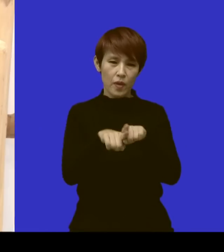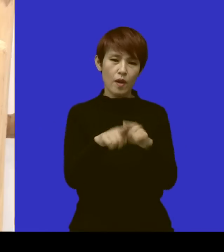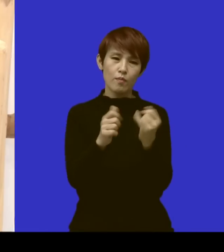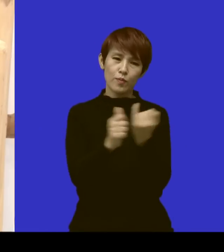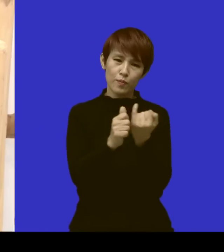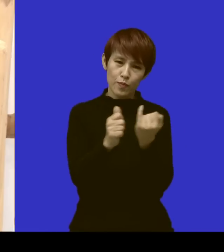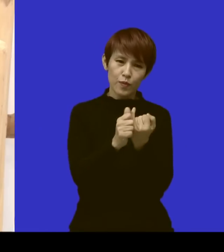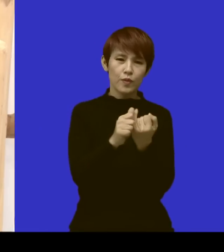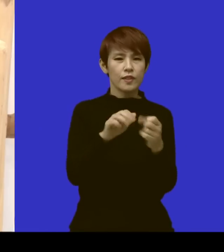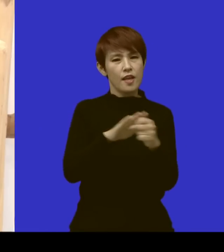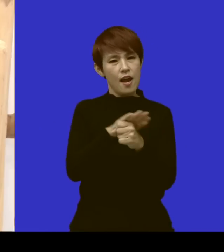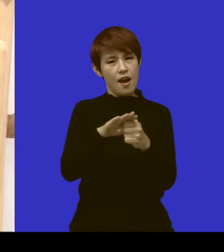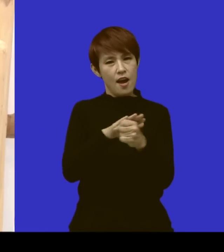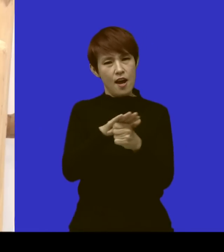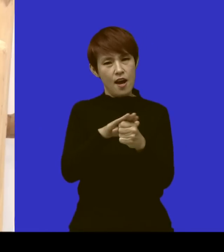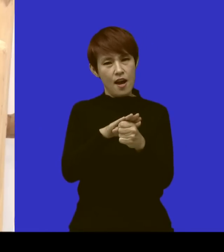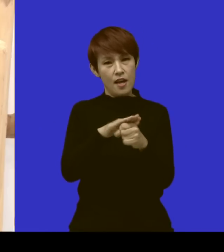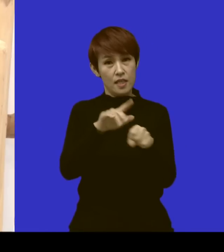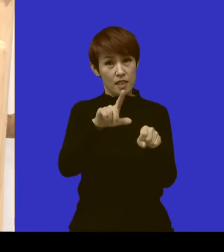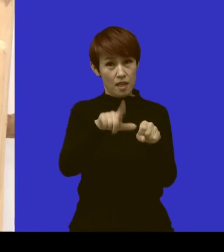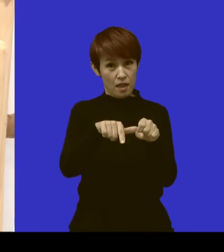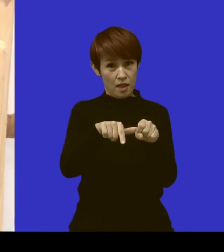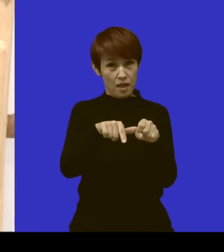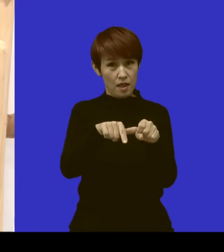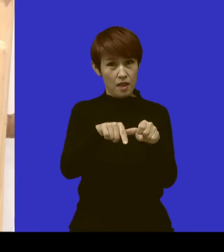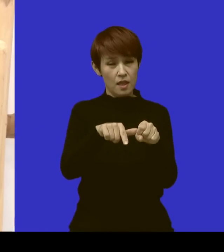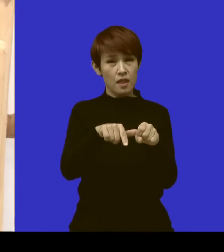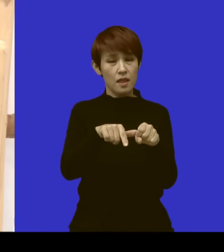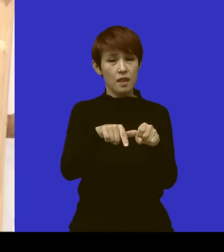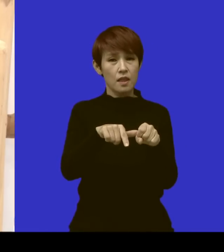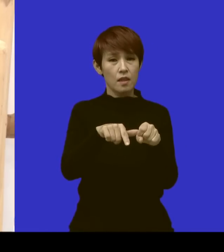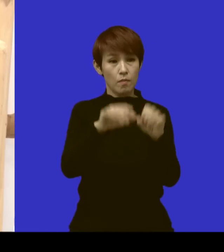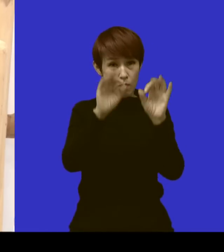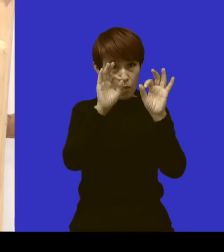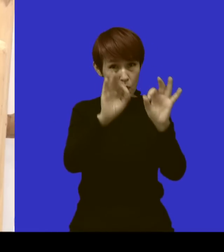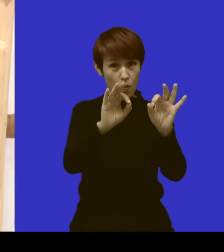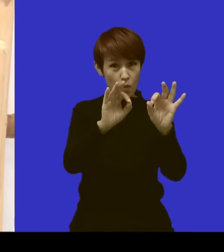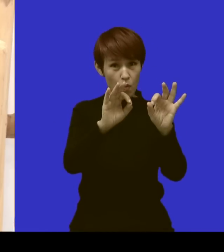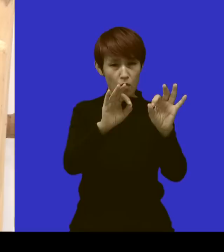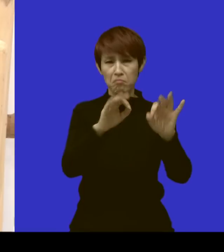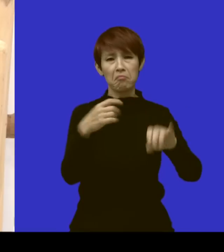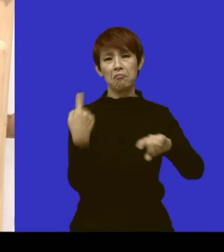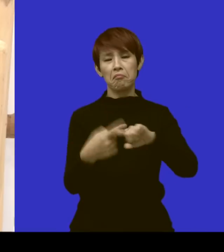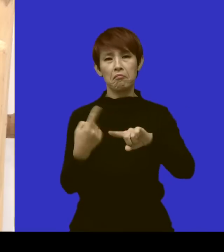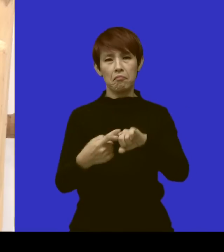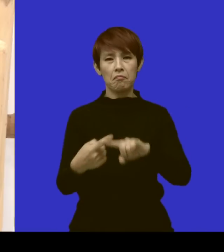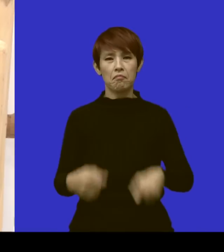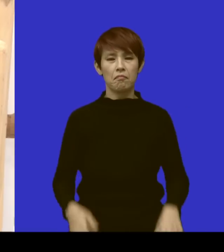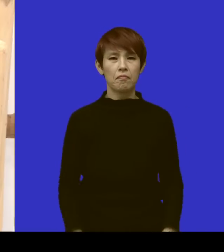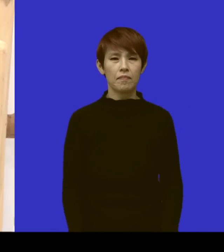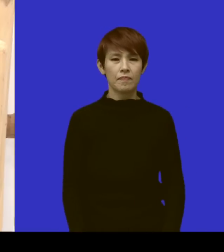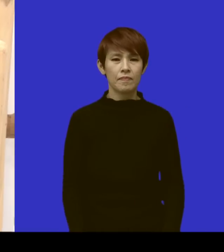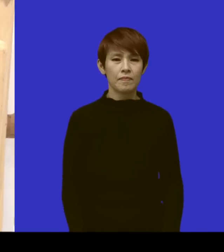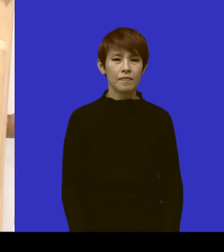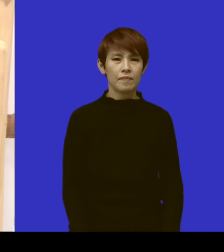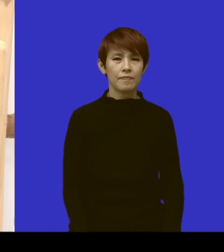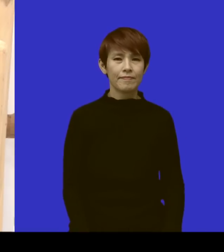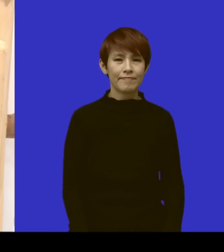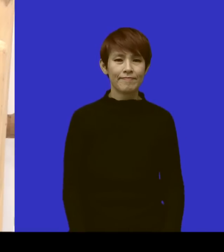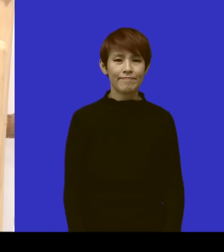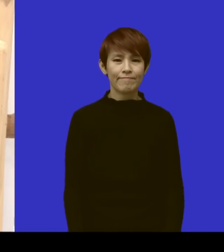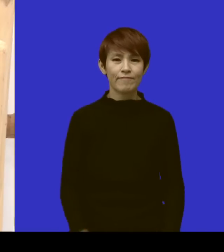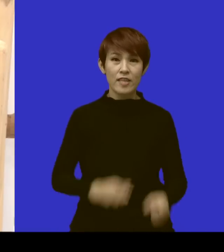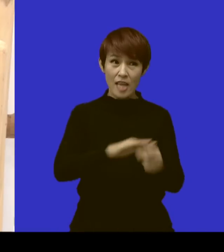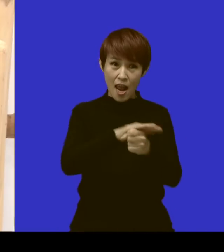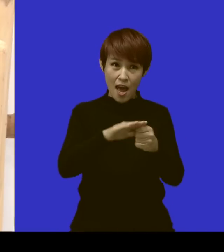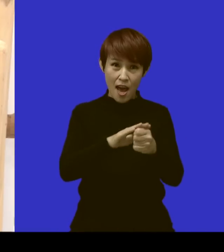부부가 사랑을 할 수 있는 시간에 대비 그 똑같은 것 같아요. 오히려 지금 그래서 사랑이